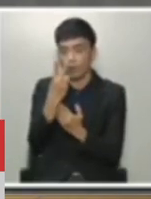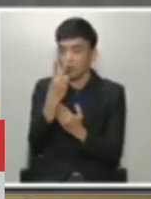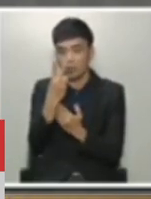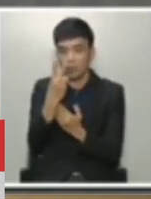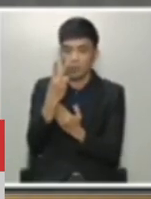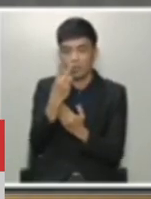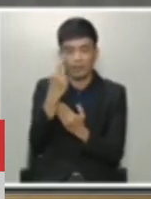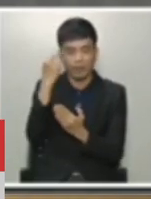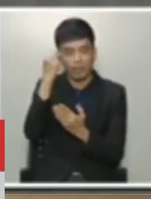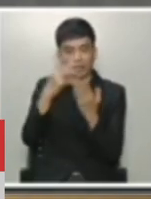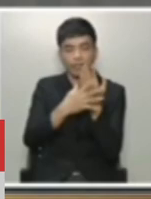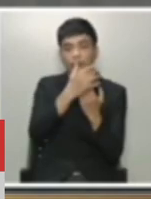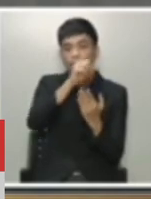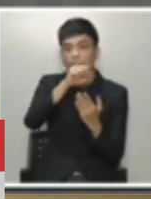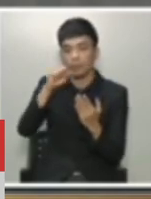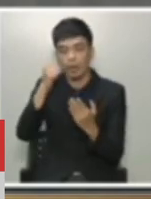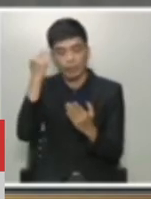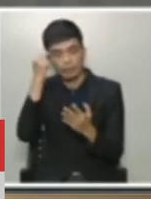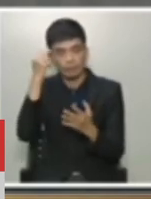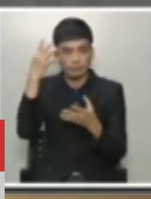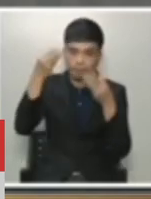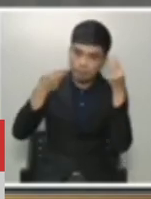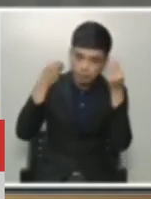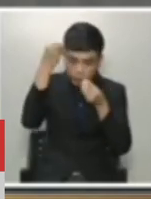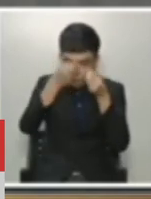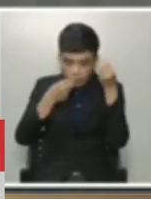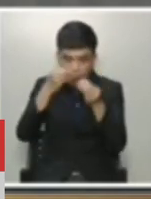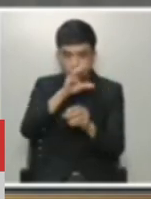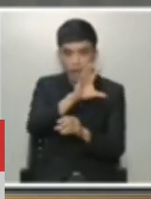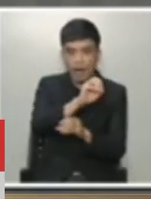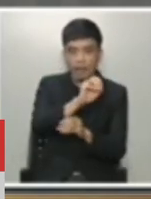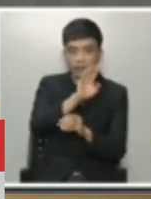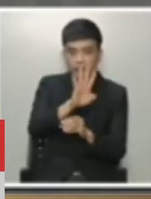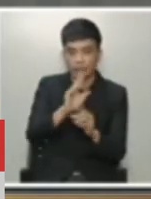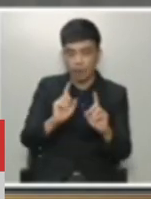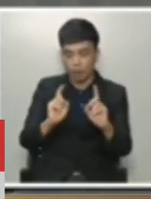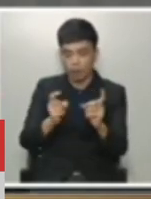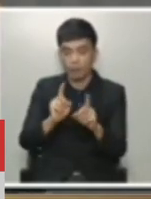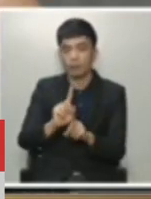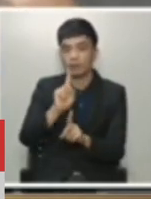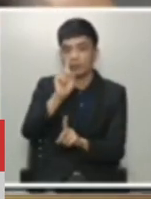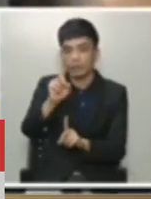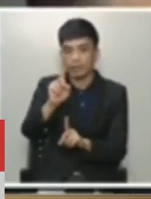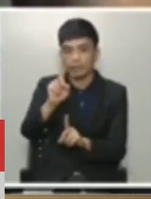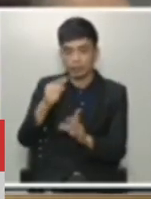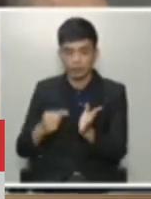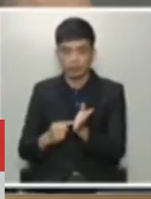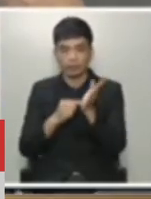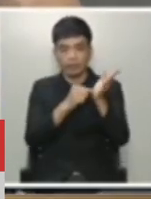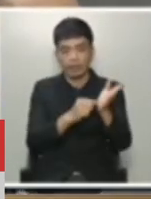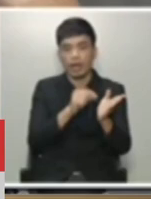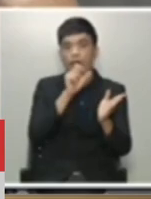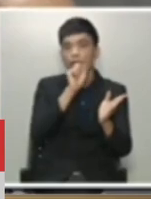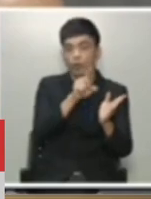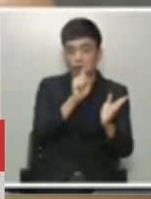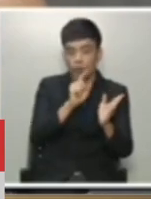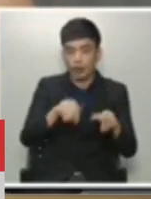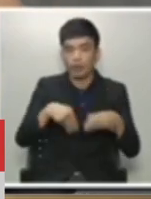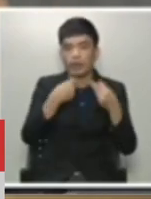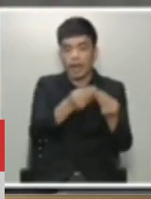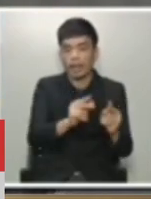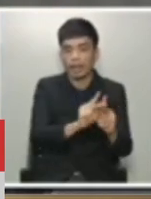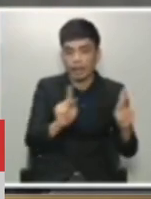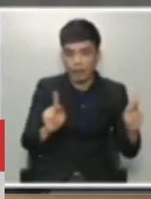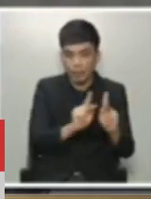ความสับสนไปเอาข้อ54วงเล็บ1มาเสนอเป็นยัตติด่วนตั้งกรรมาธิการวิสามัญ